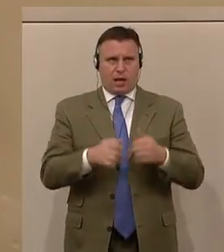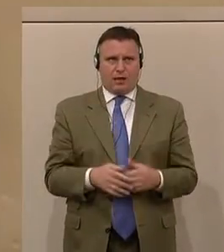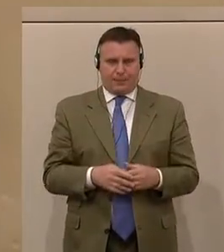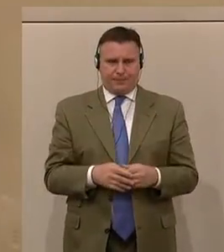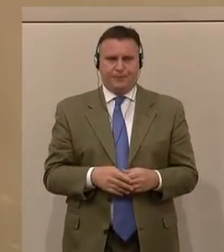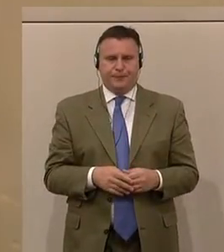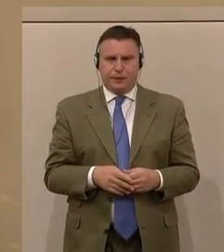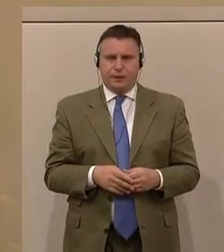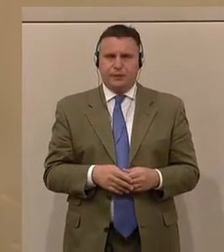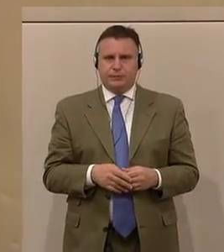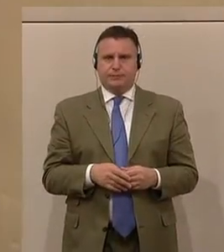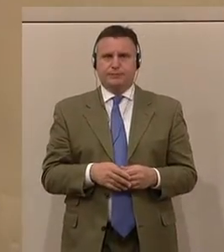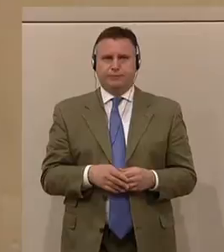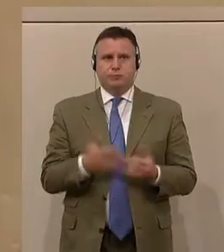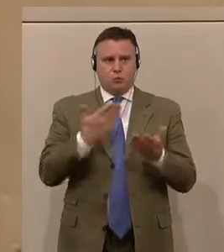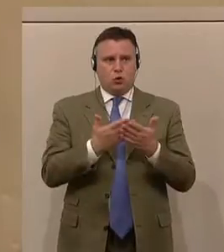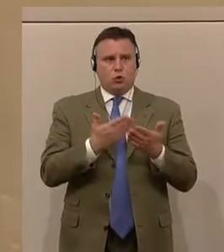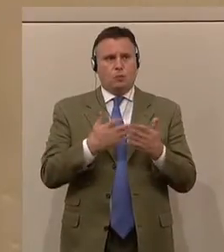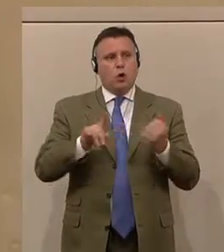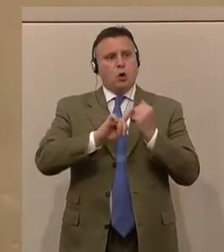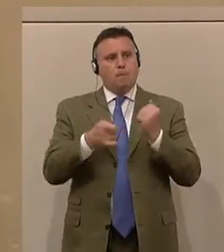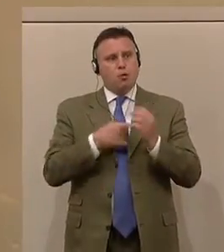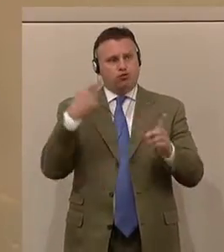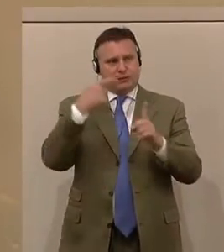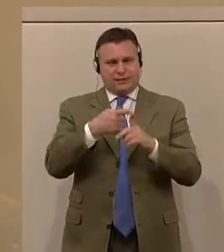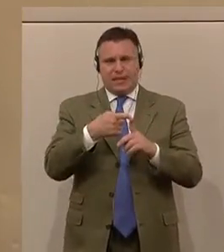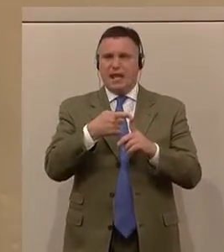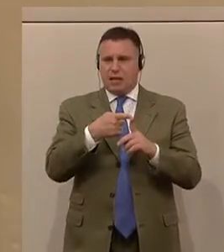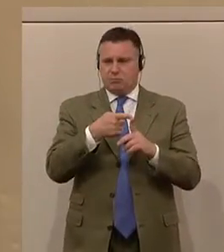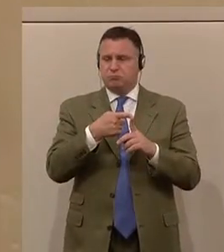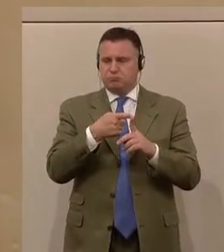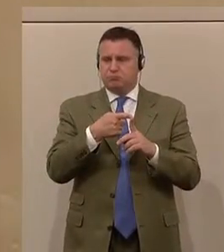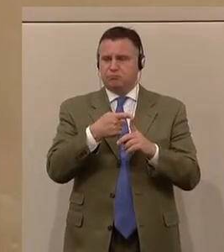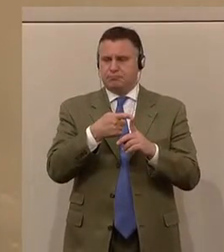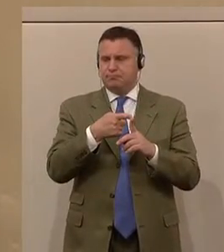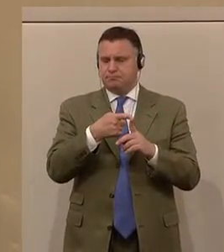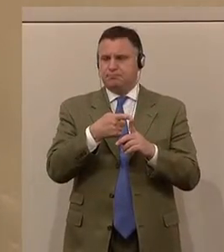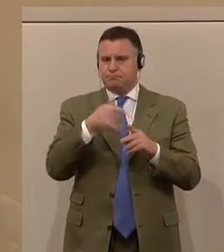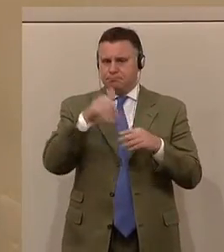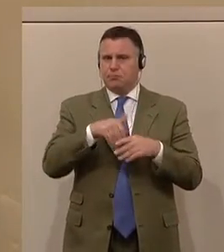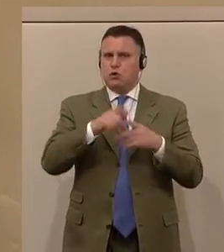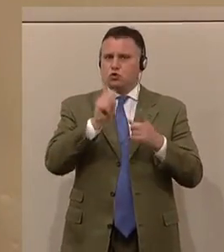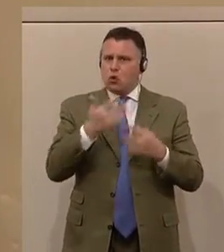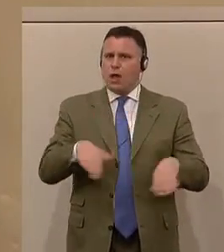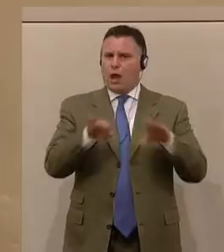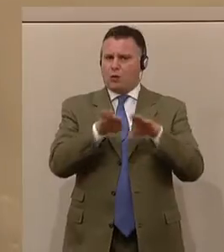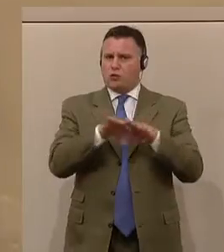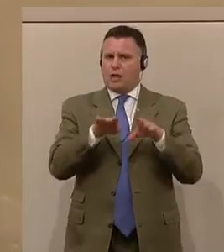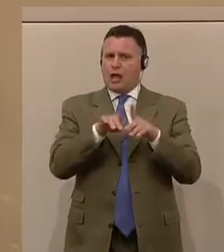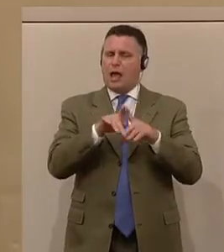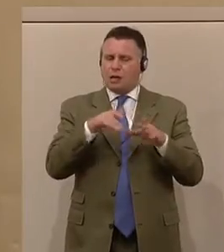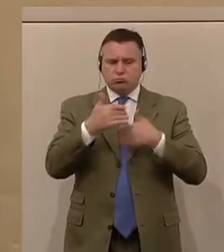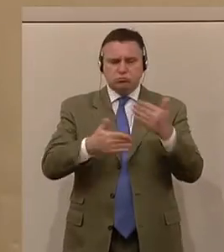bringen. Und das, trotzdem alle Budgetziele, die großen Linien, nämlich einen ausgeglichenen Haushalt zu